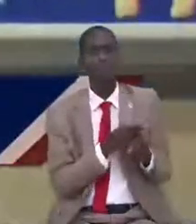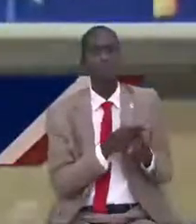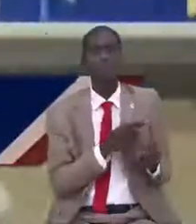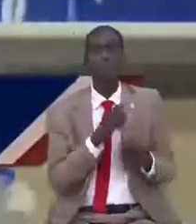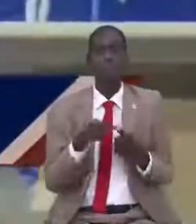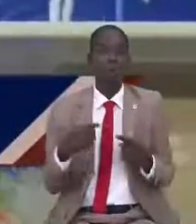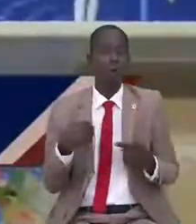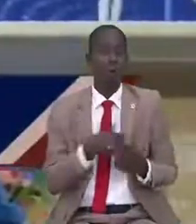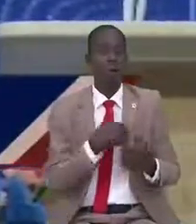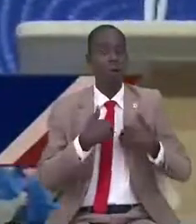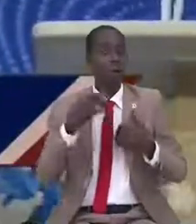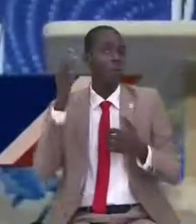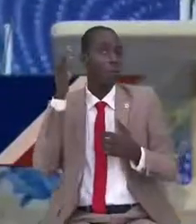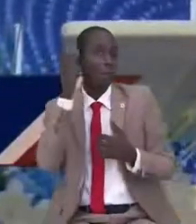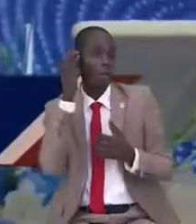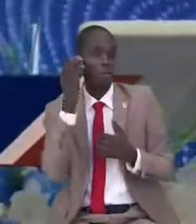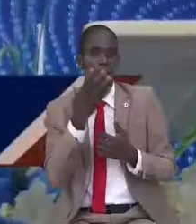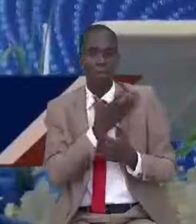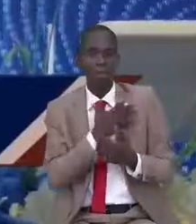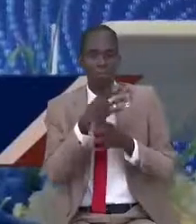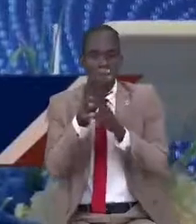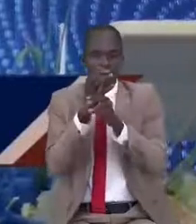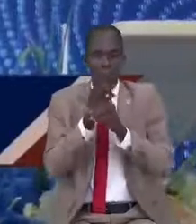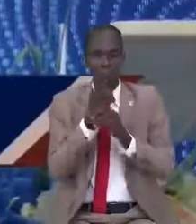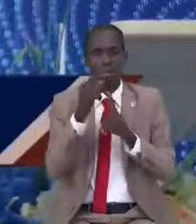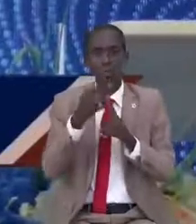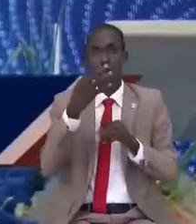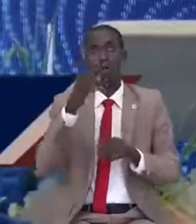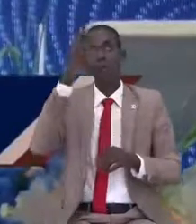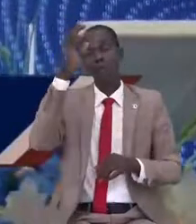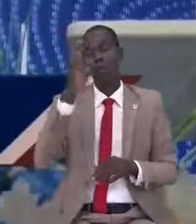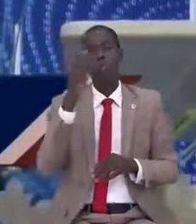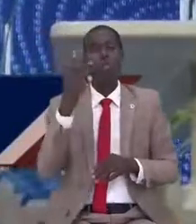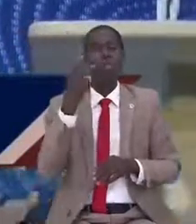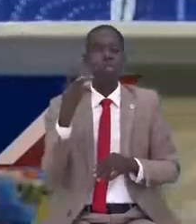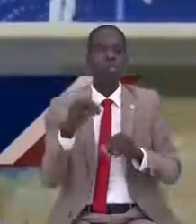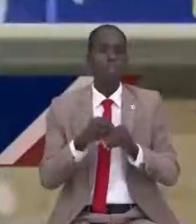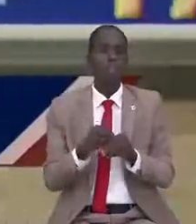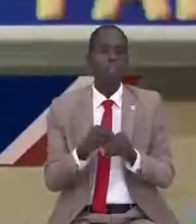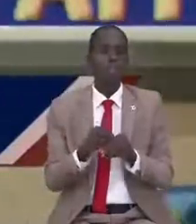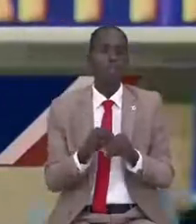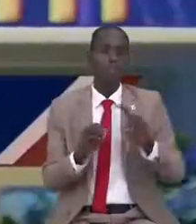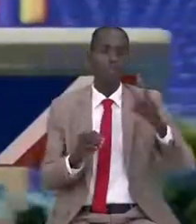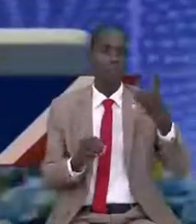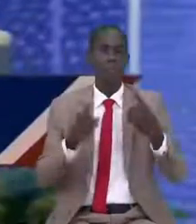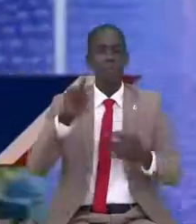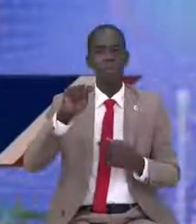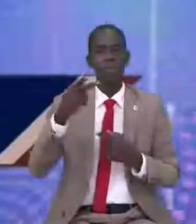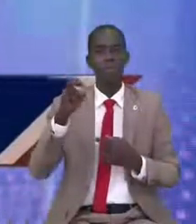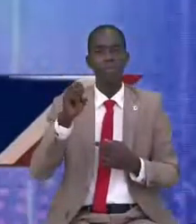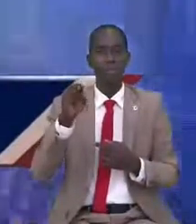lorsque on écoute la parole de Dieu? Comment répondons-nous? Nous allons à 1